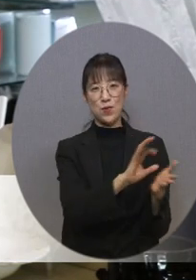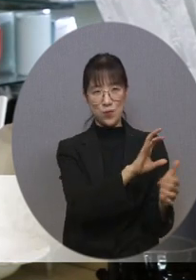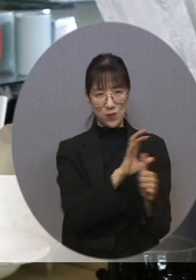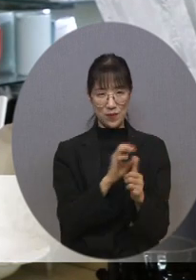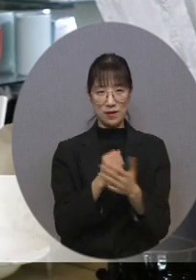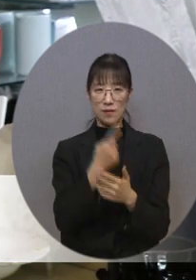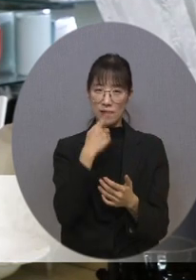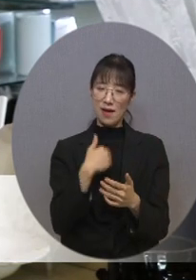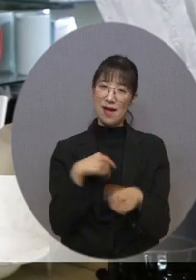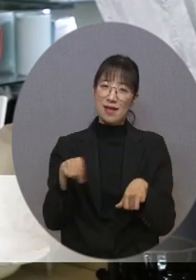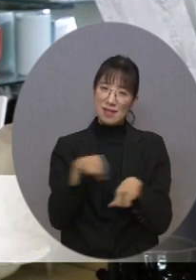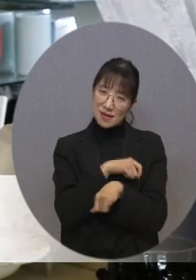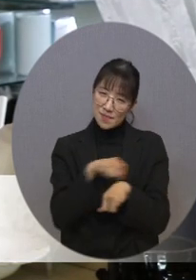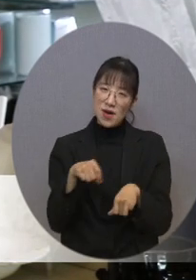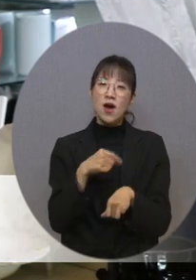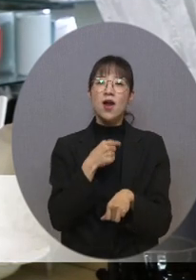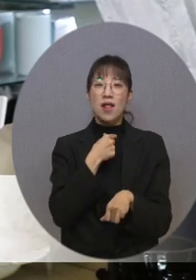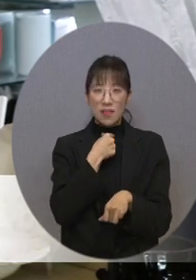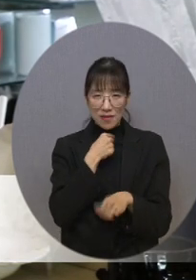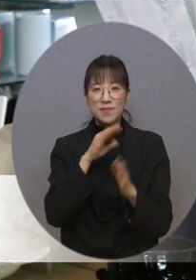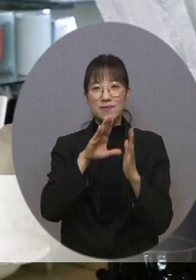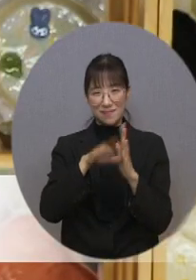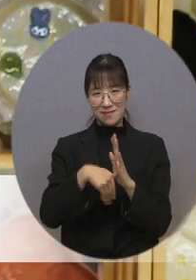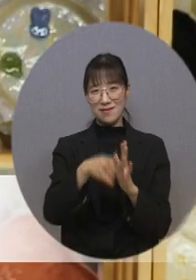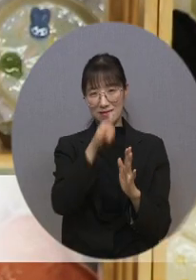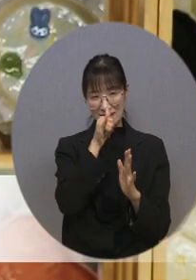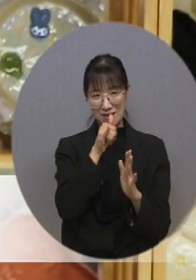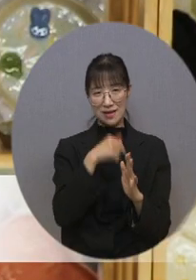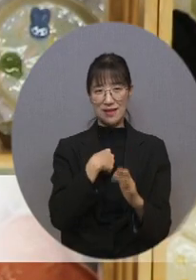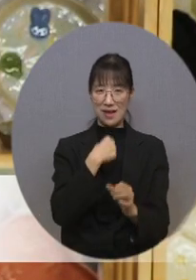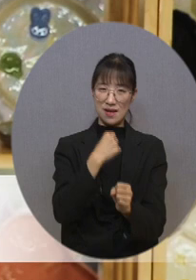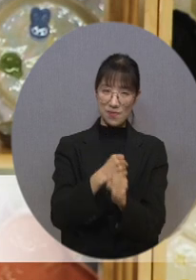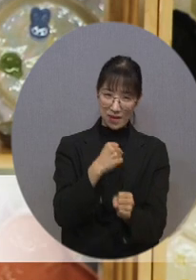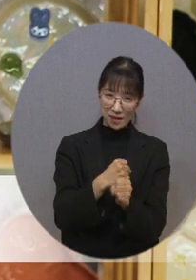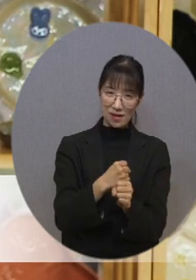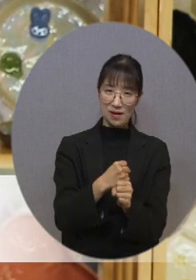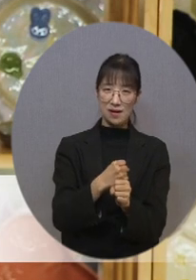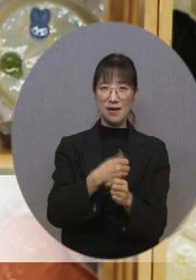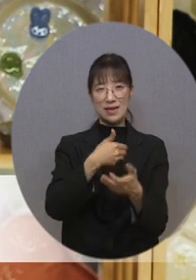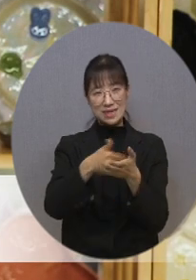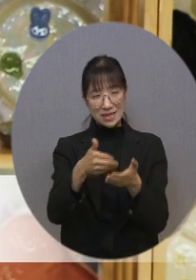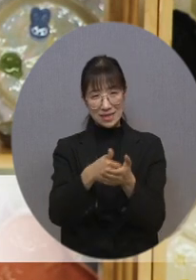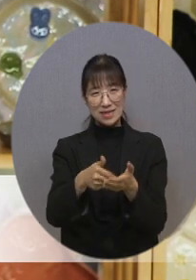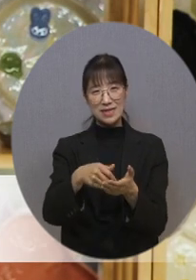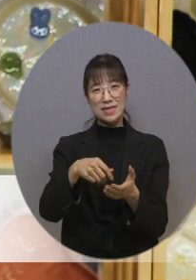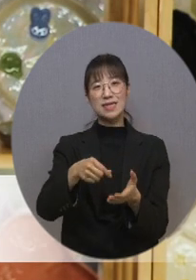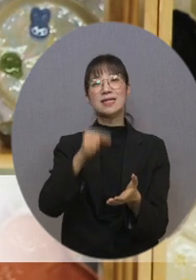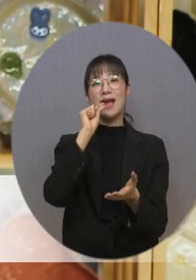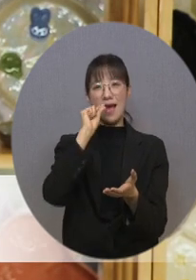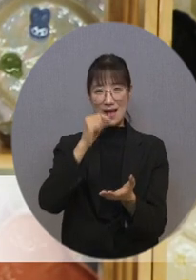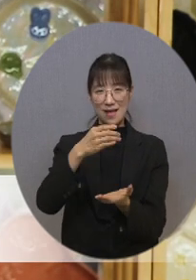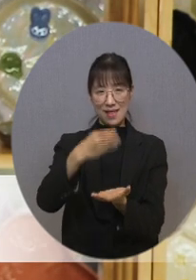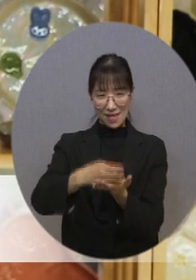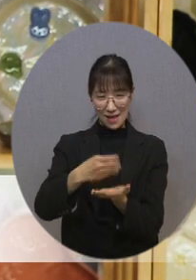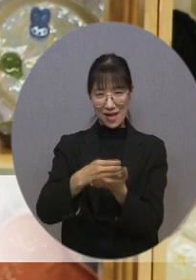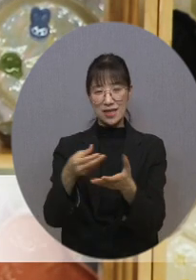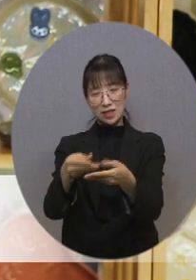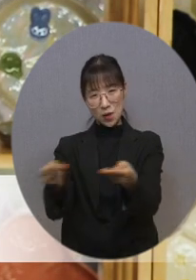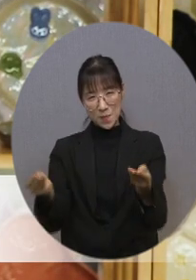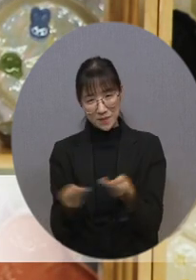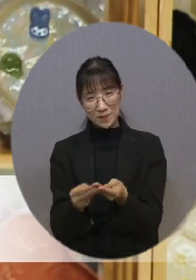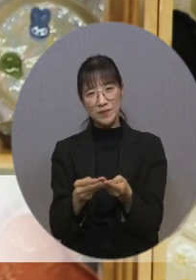자신이 특별해지고 싶은 순간이 있을 거예요. 제가 만들고 그린 찻잔이나 접시를